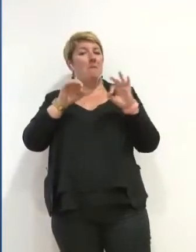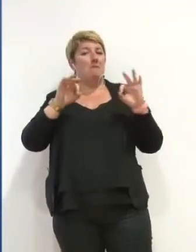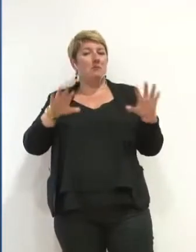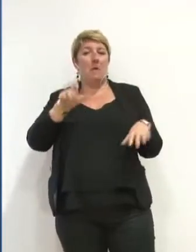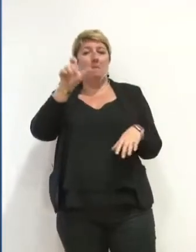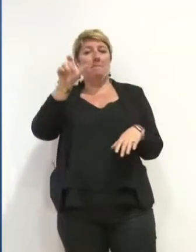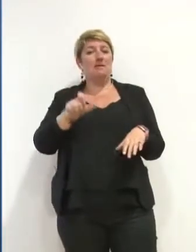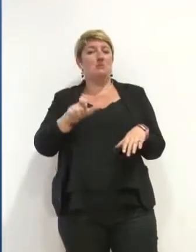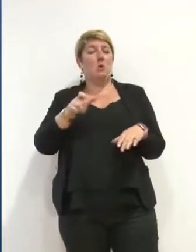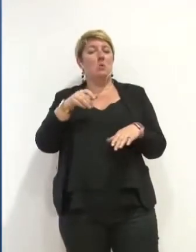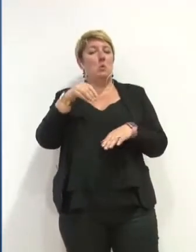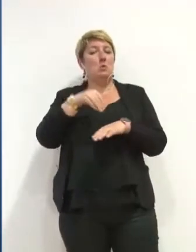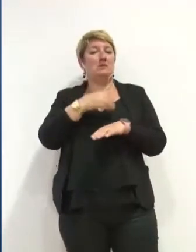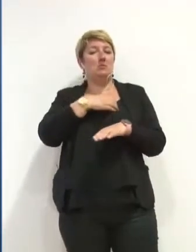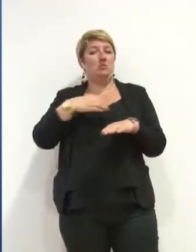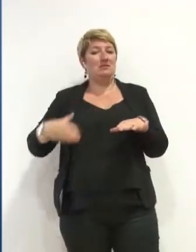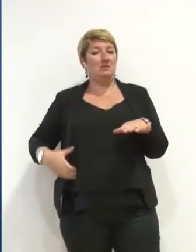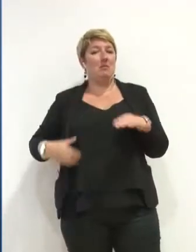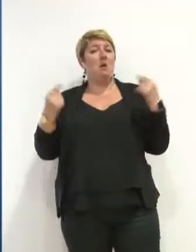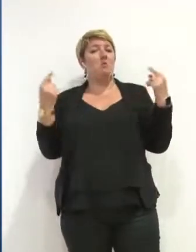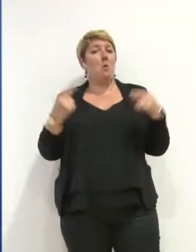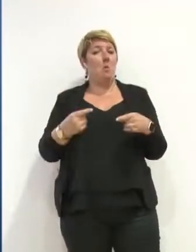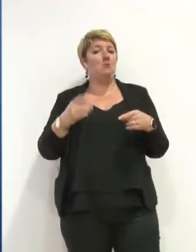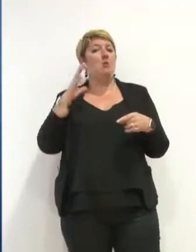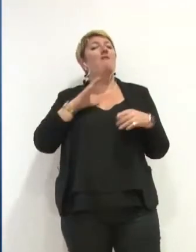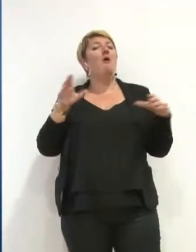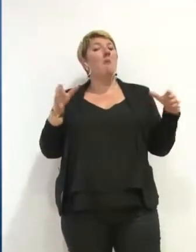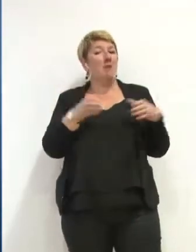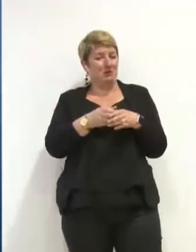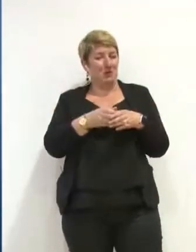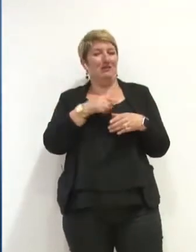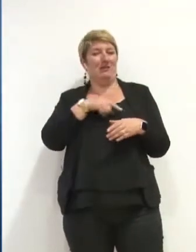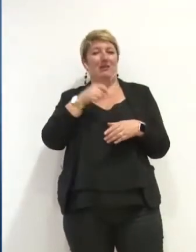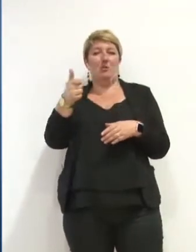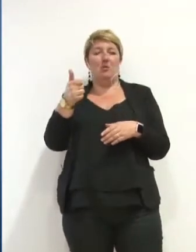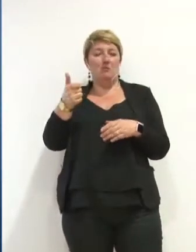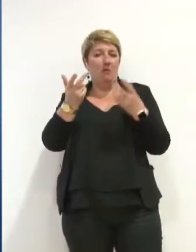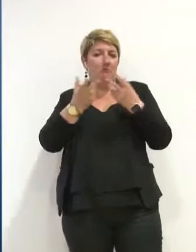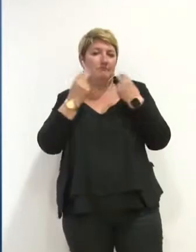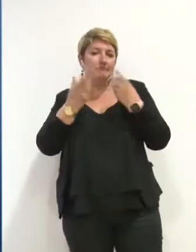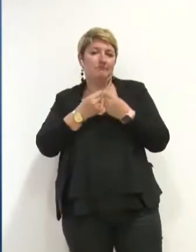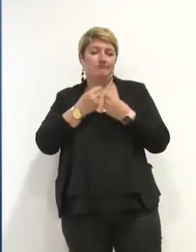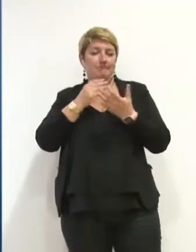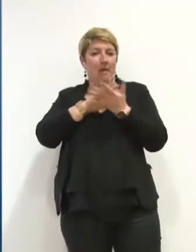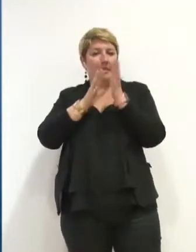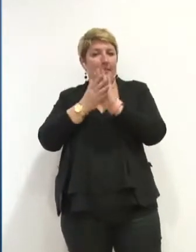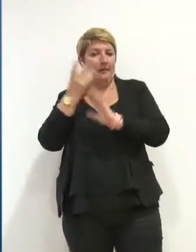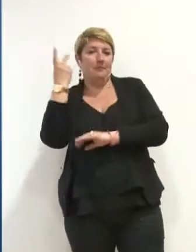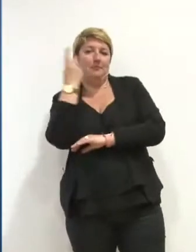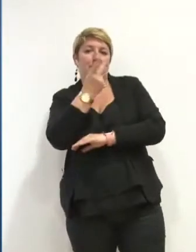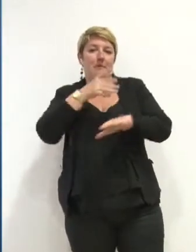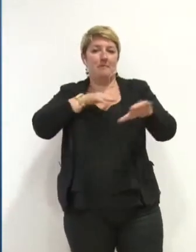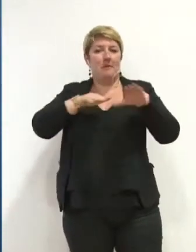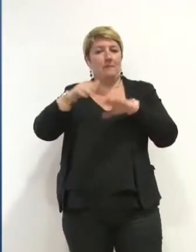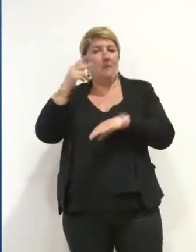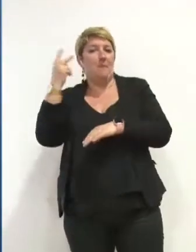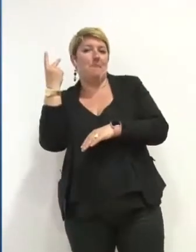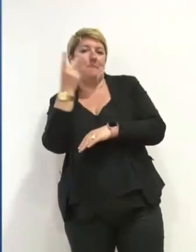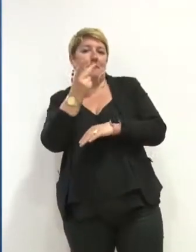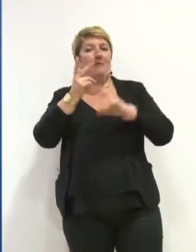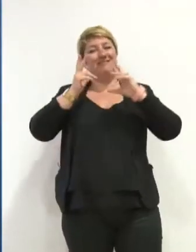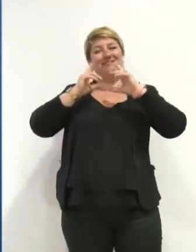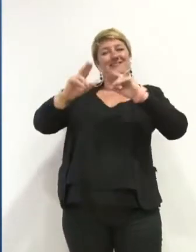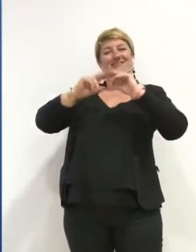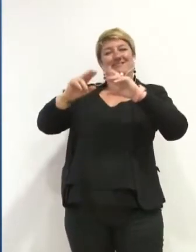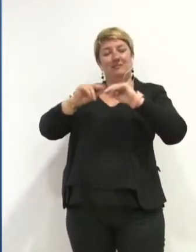ayant appartenu à la majorité qui dévoile des pratiques, des méthodes, un climat pour le moins